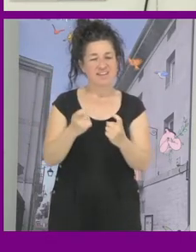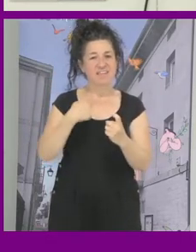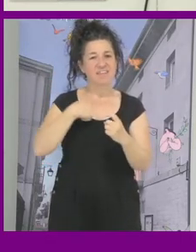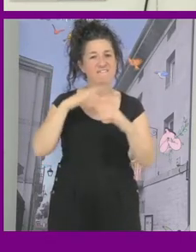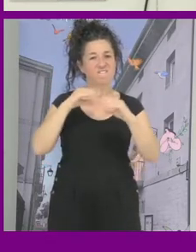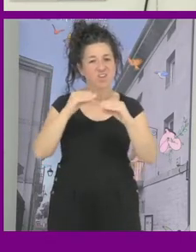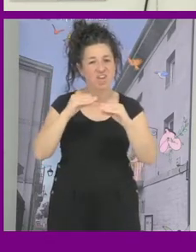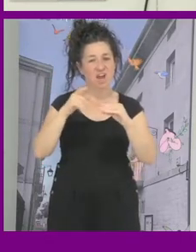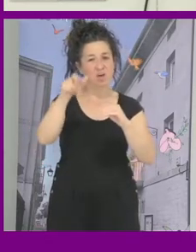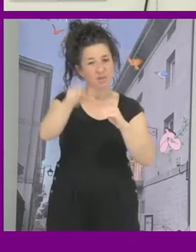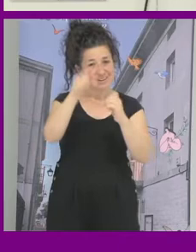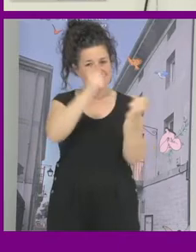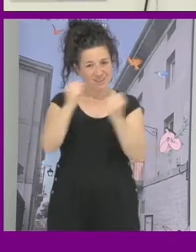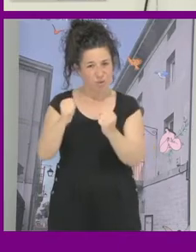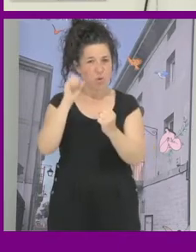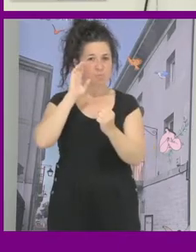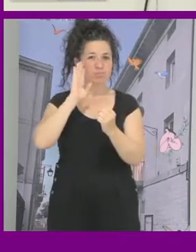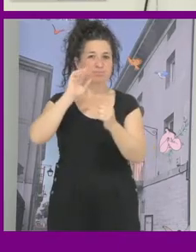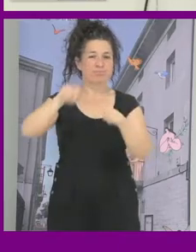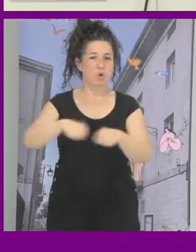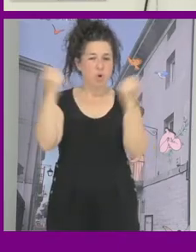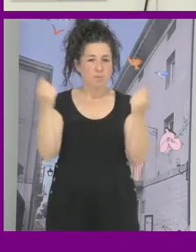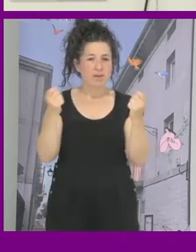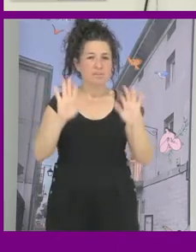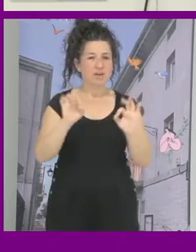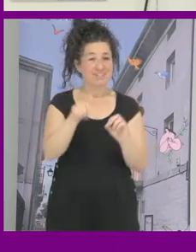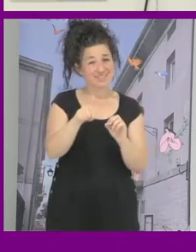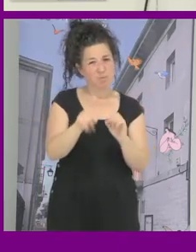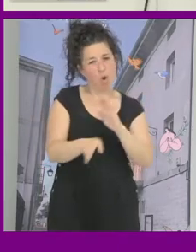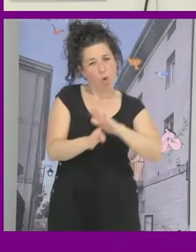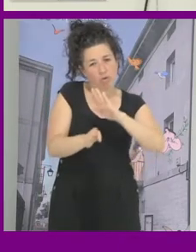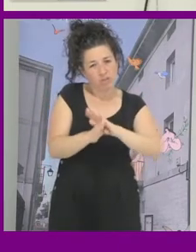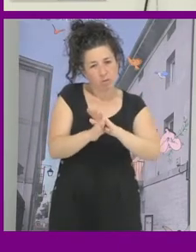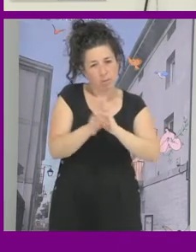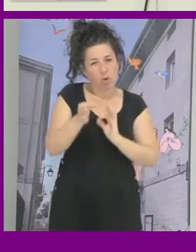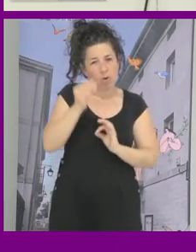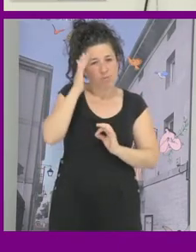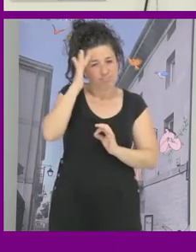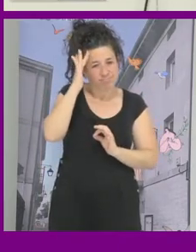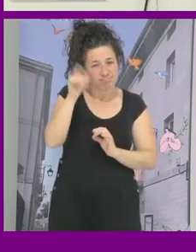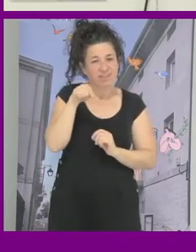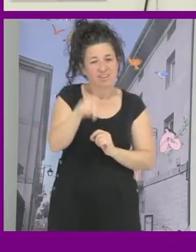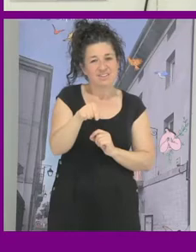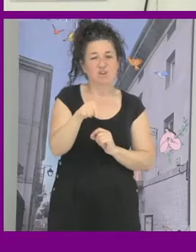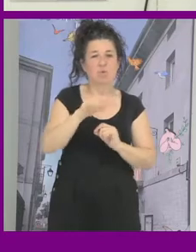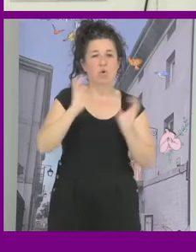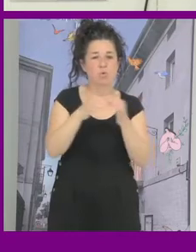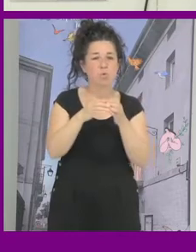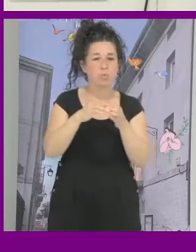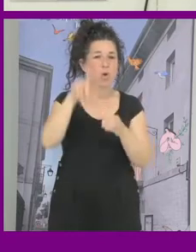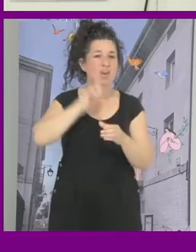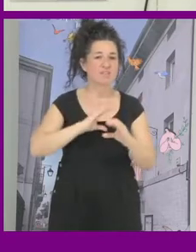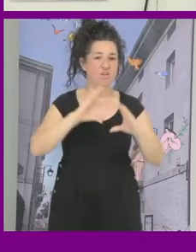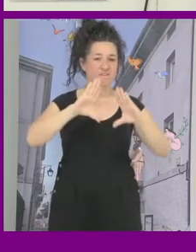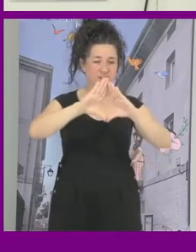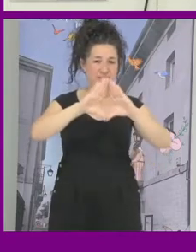zait, oraindik ere gailendu egiten dela ba, talde lesbofeministetan. Aldiz, nire ustez bereziki